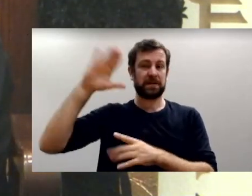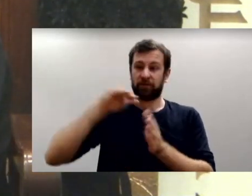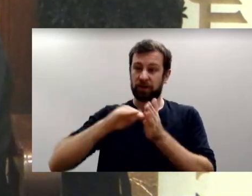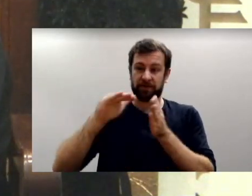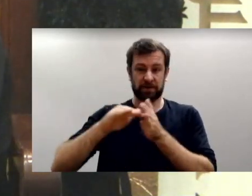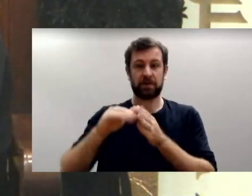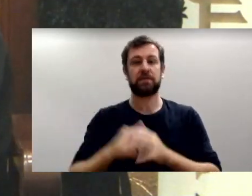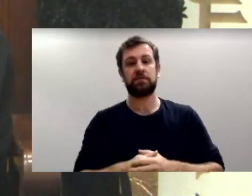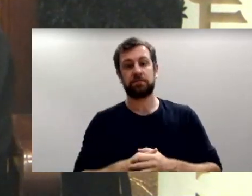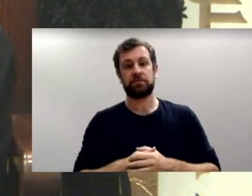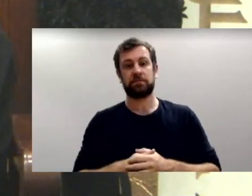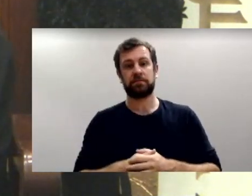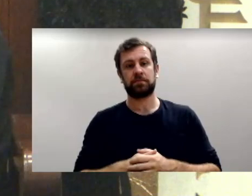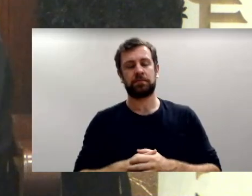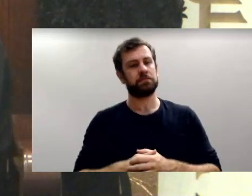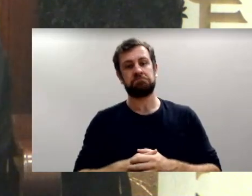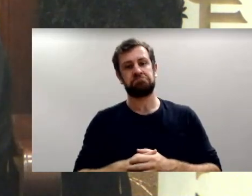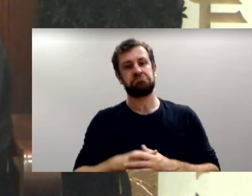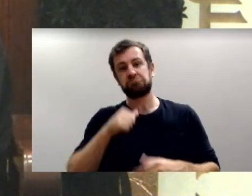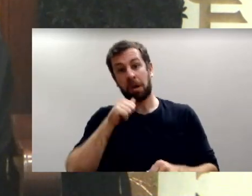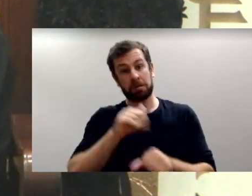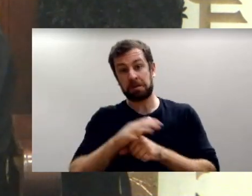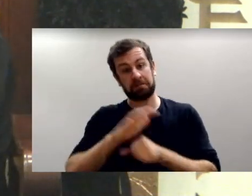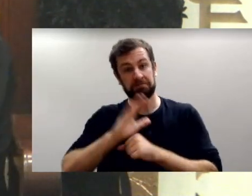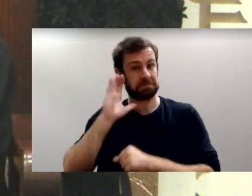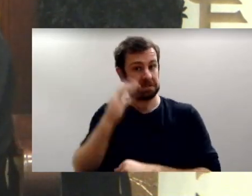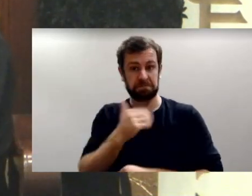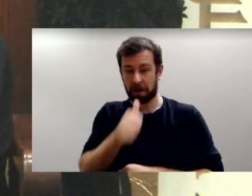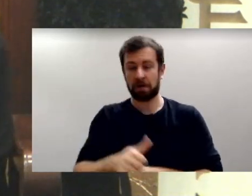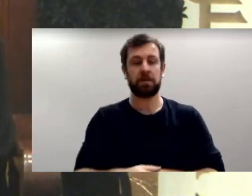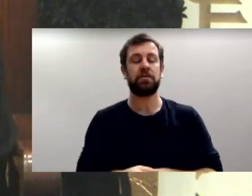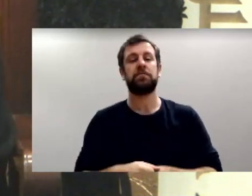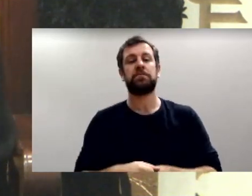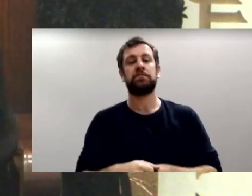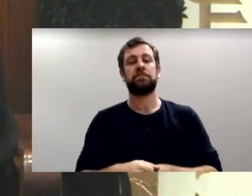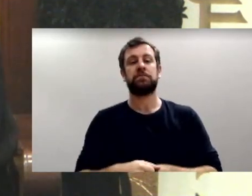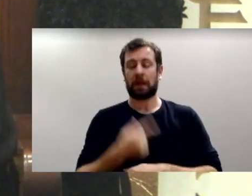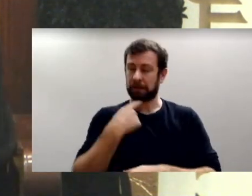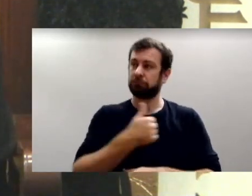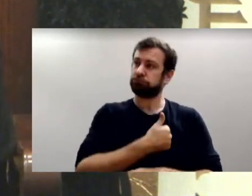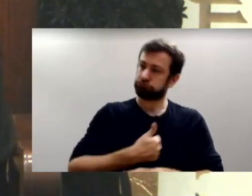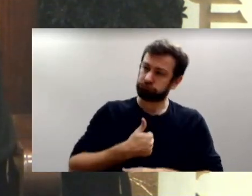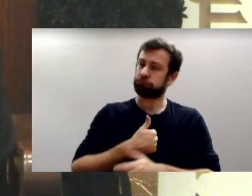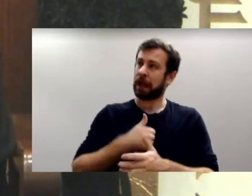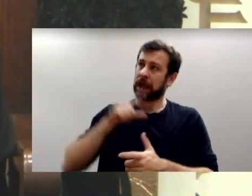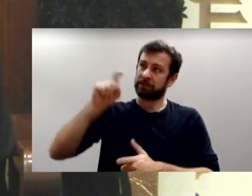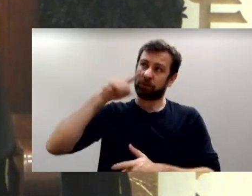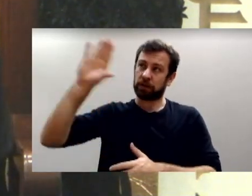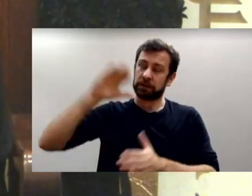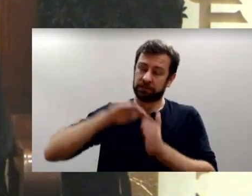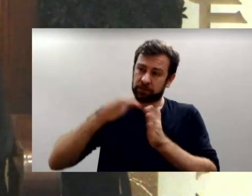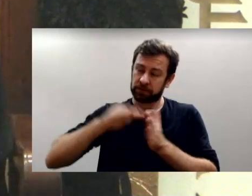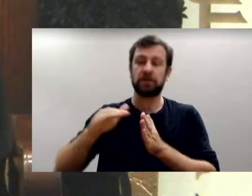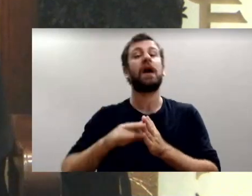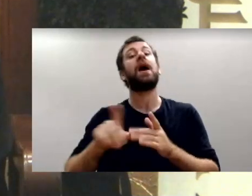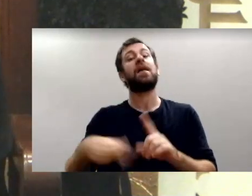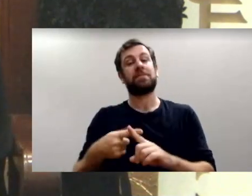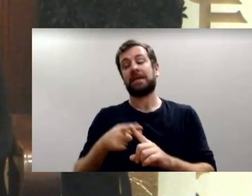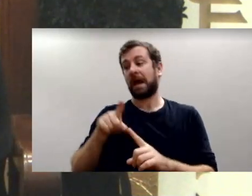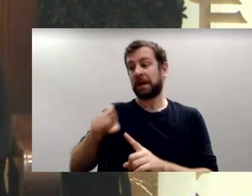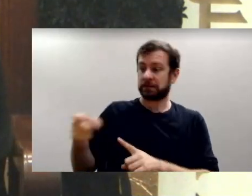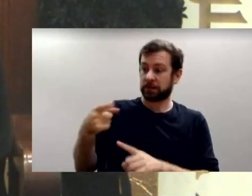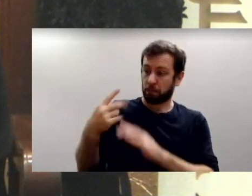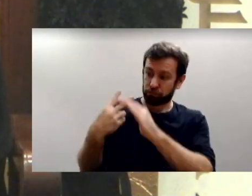But that doesn't seem to be sufficient. وَاسْتَغْفَرَ لَهُمُ الرَّسُولُ, and then they ask the Prophet